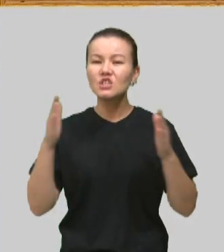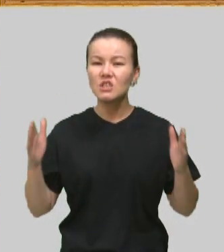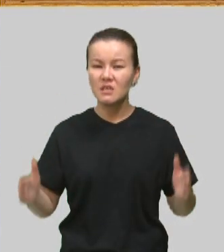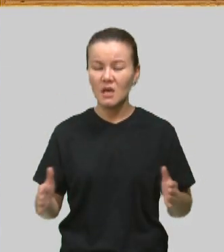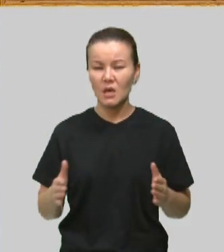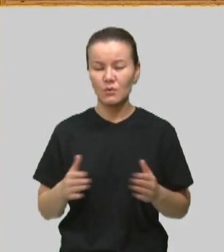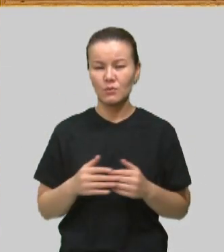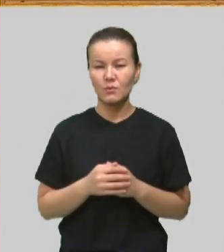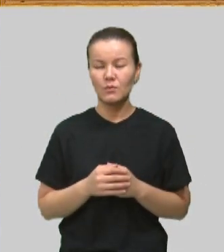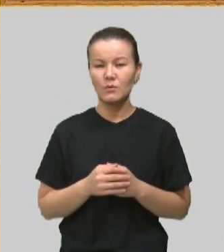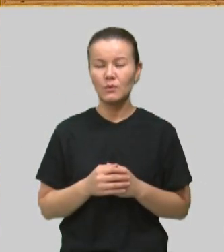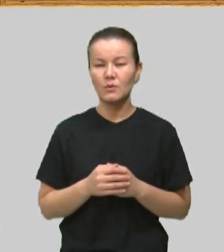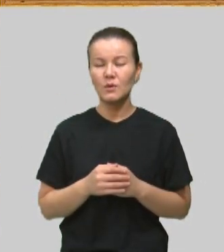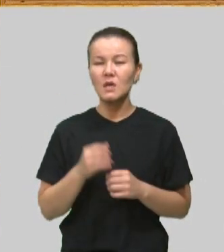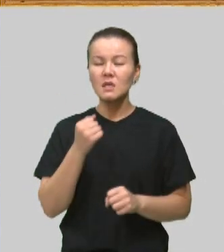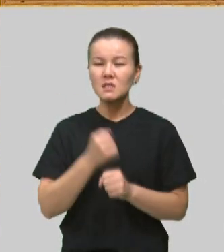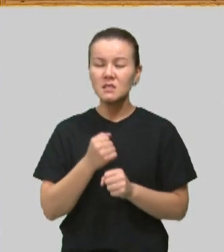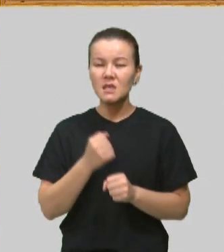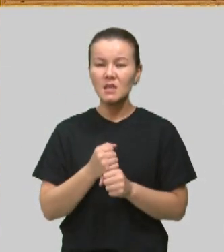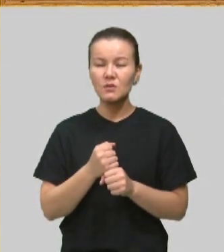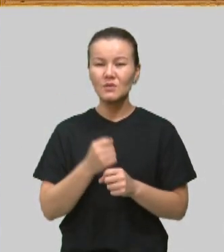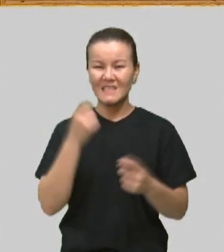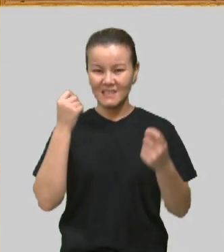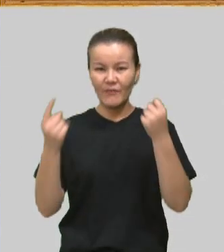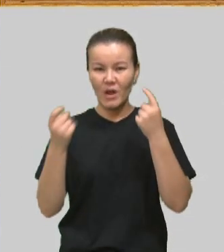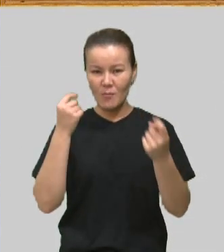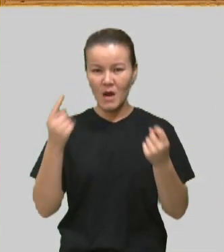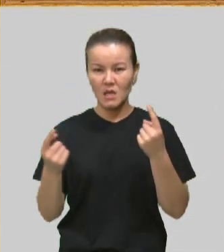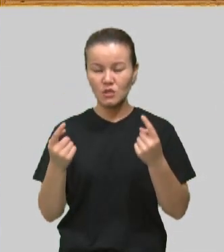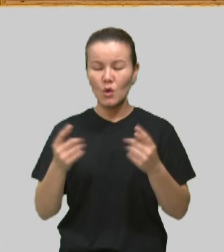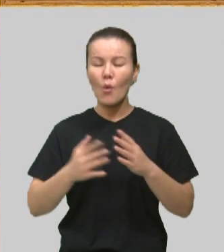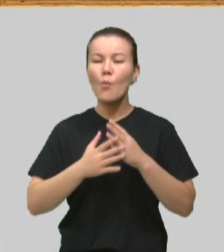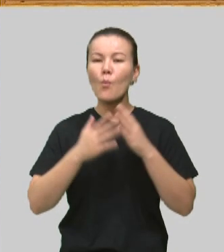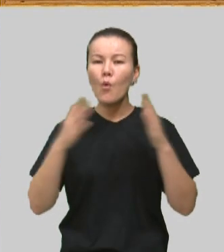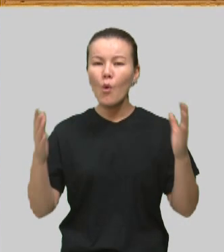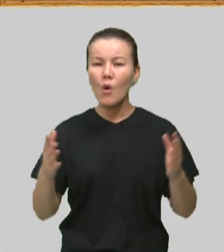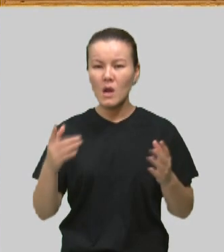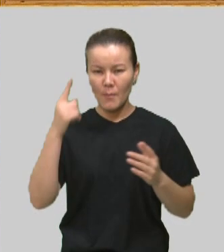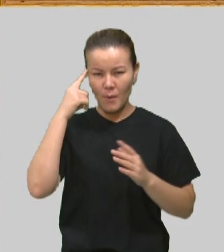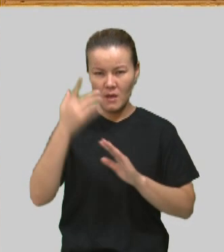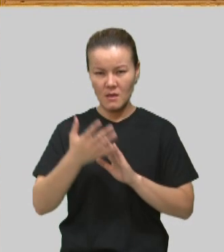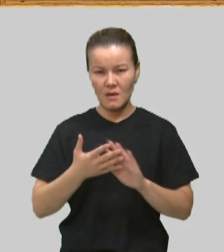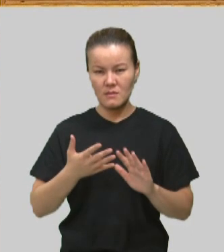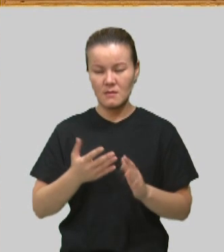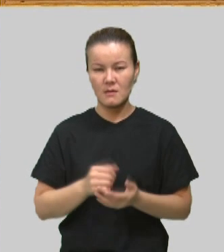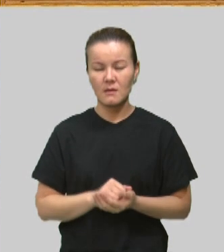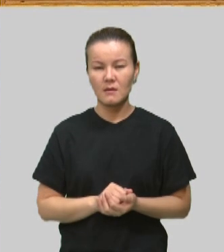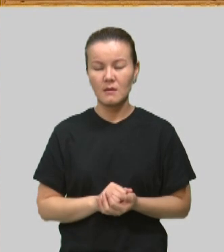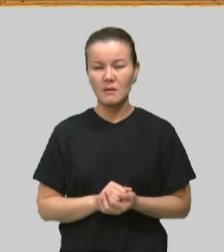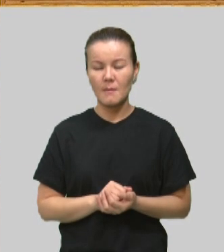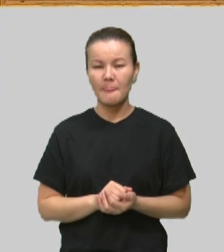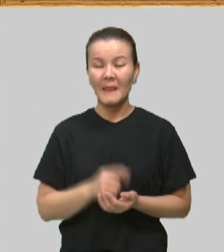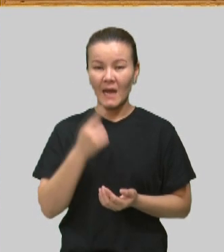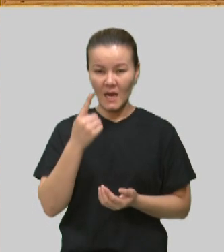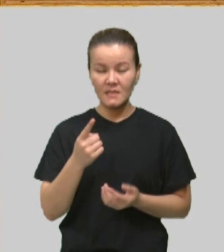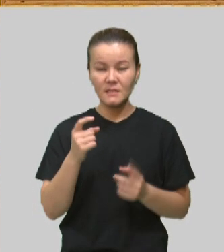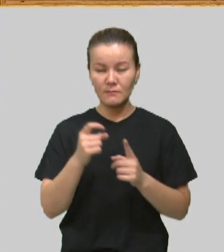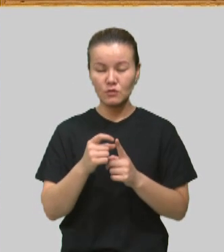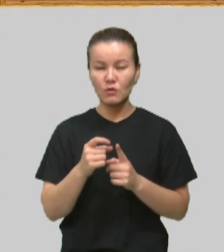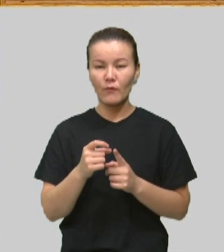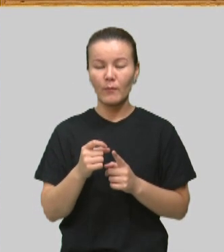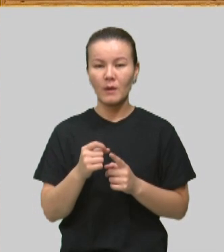расширяют, делают информацию более понятной. Одним